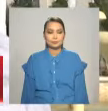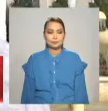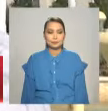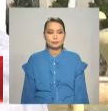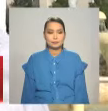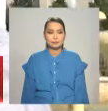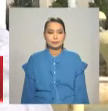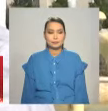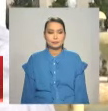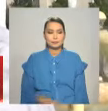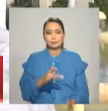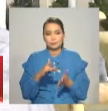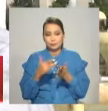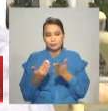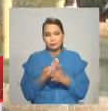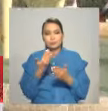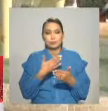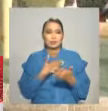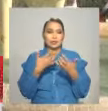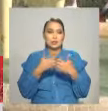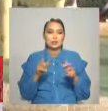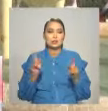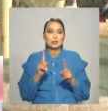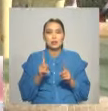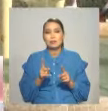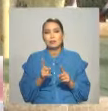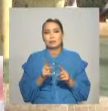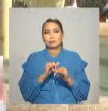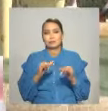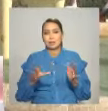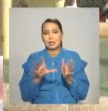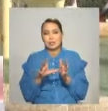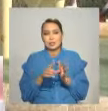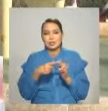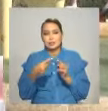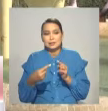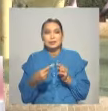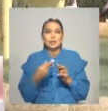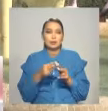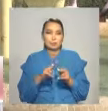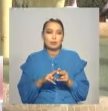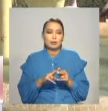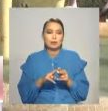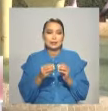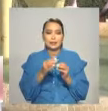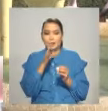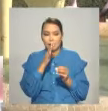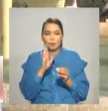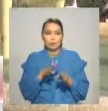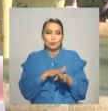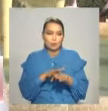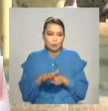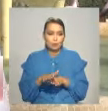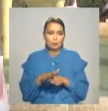Говорят про новую нефть, и мы считаем, что водородная энергетика в ближайшие десятилетия может заменить нефтяную отрасль полностью.